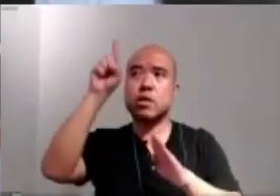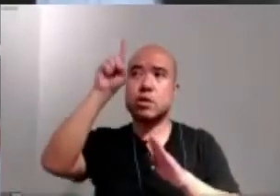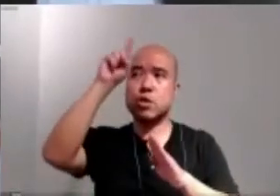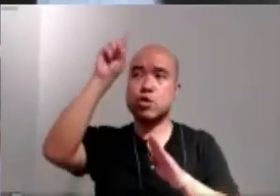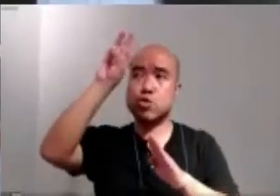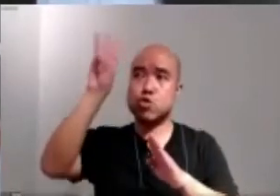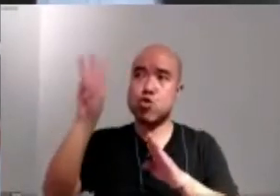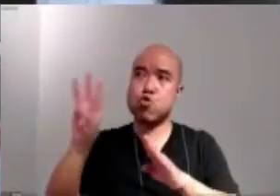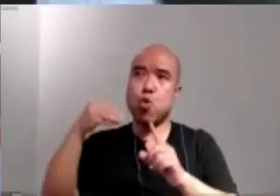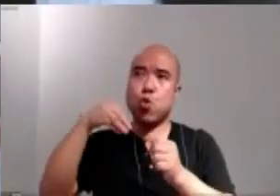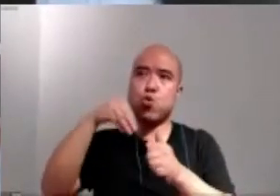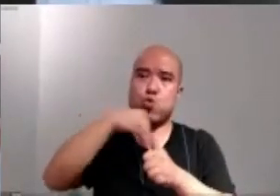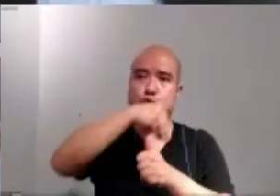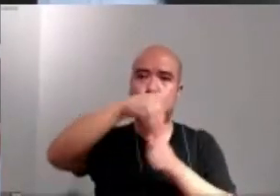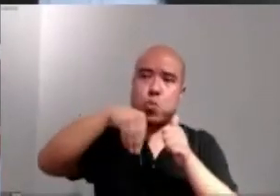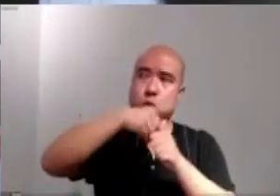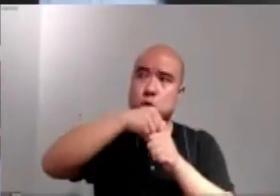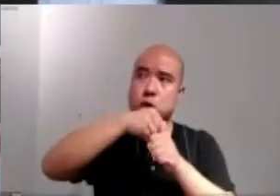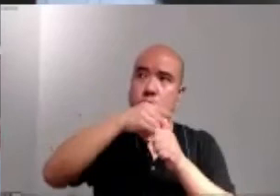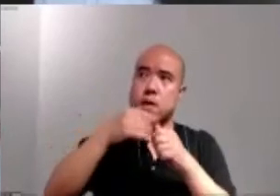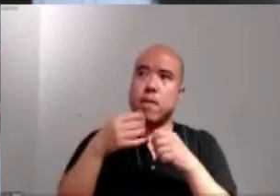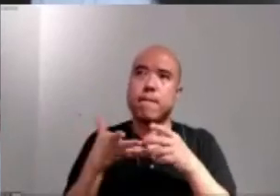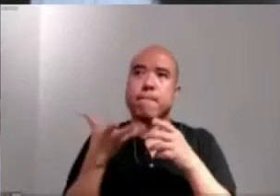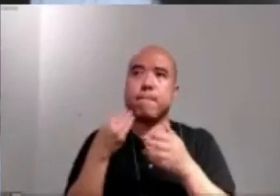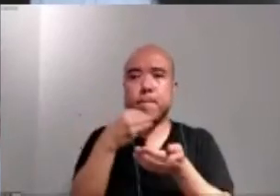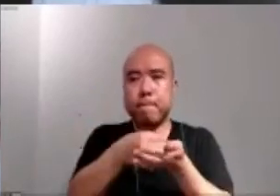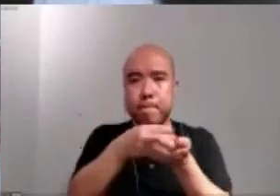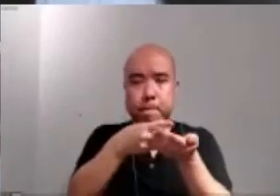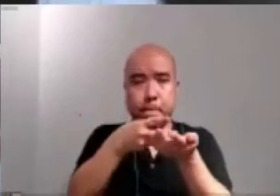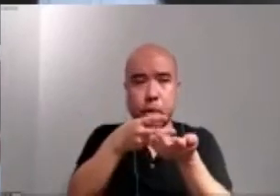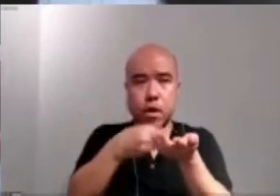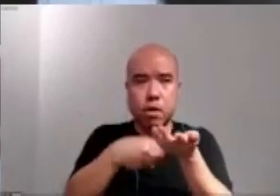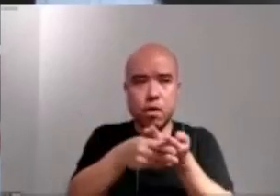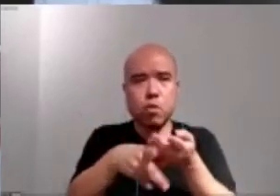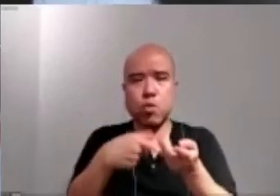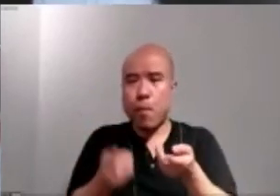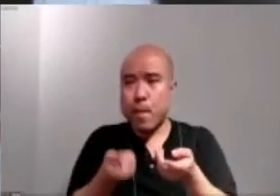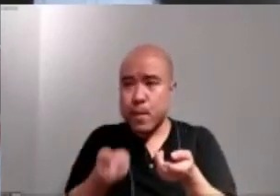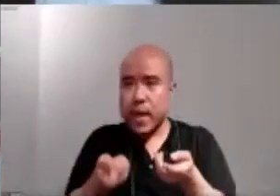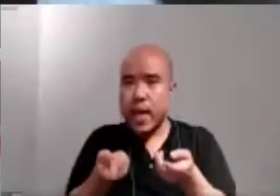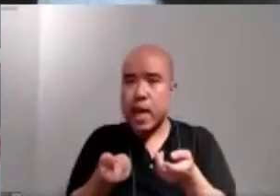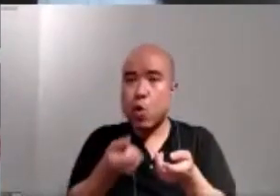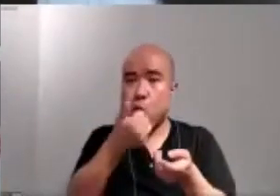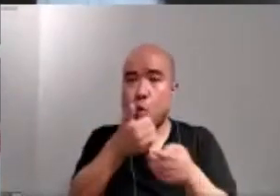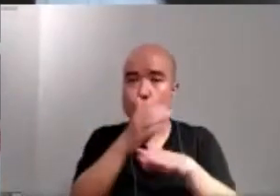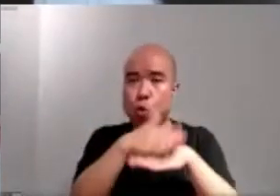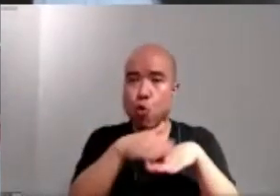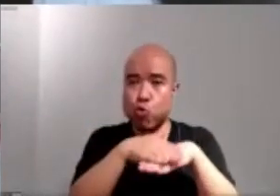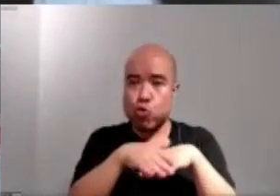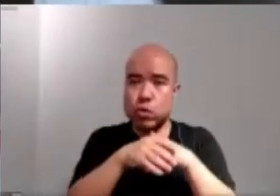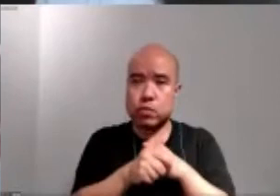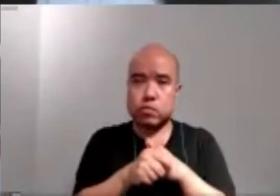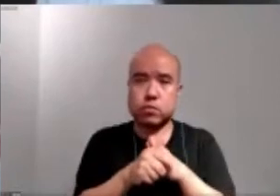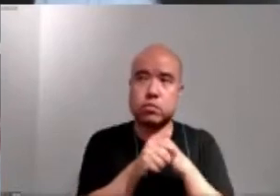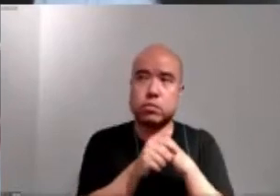直以嚟，天天加油站販賣嘅商品咧，都係一啲價格低但係優質安全嘅產品嘅。咁呢啲